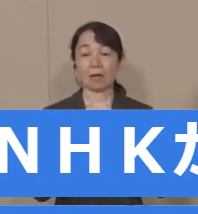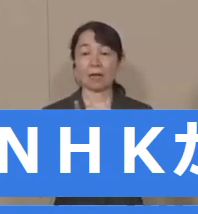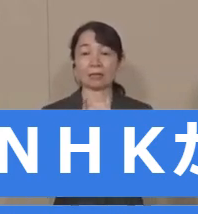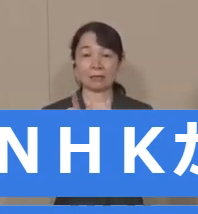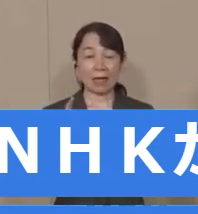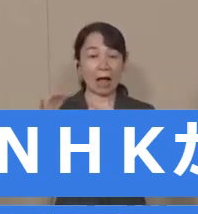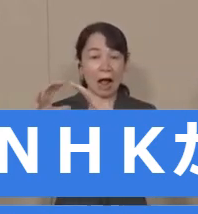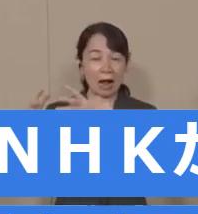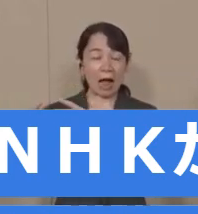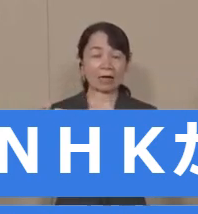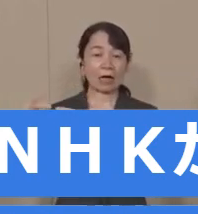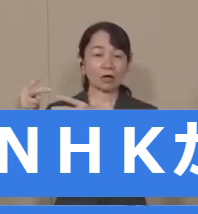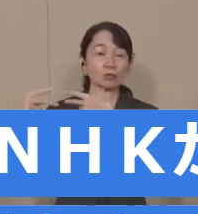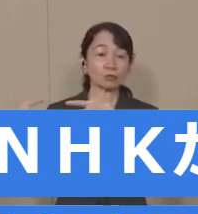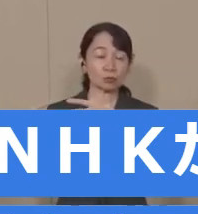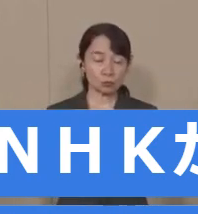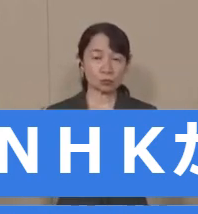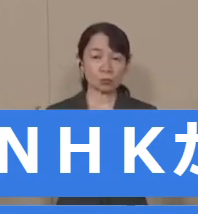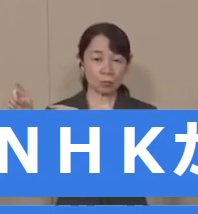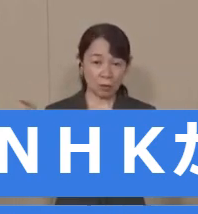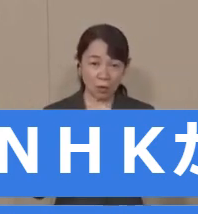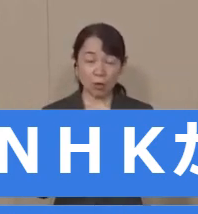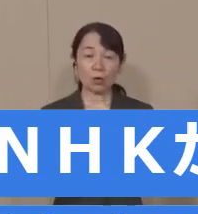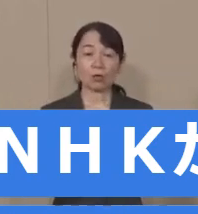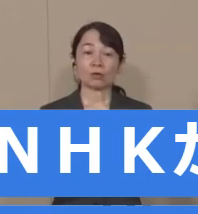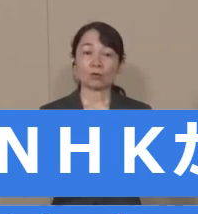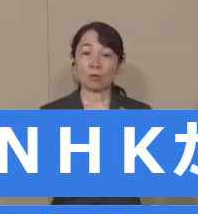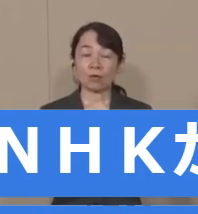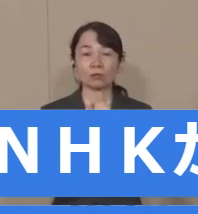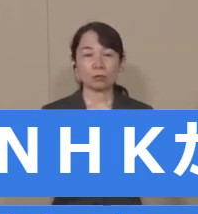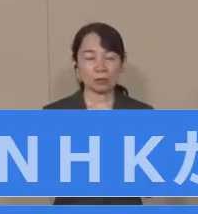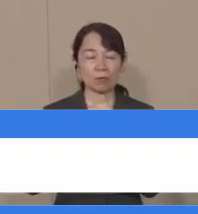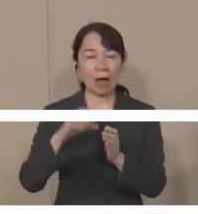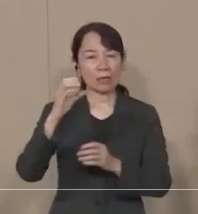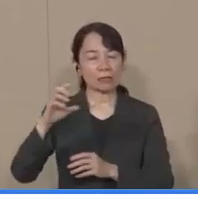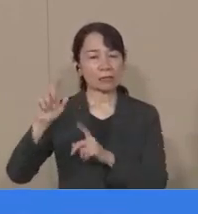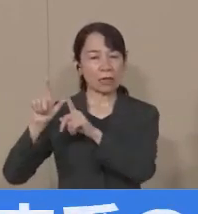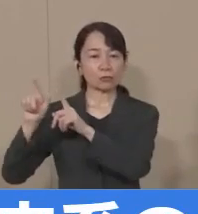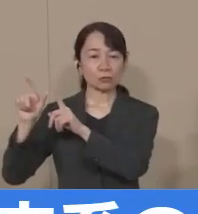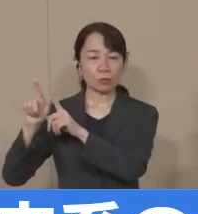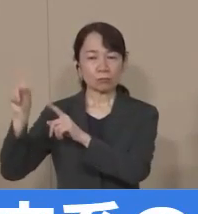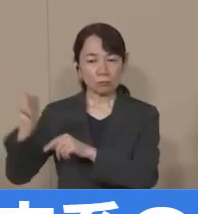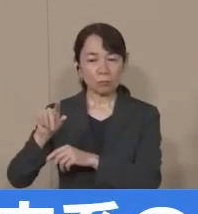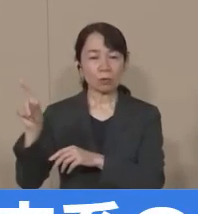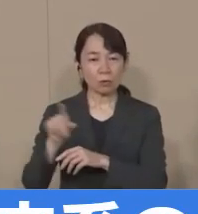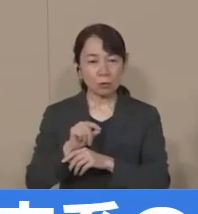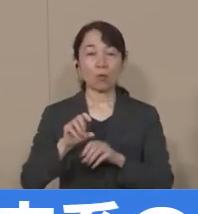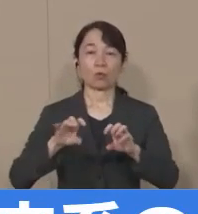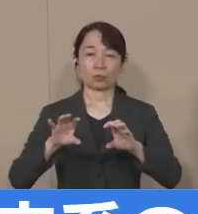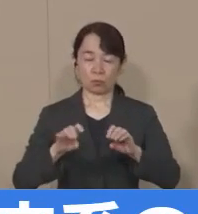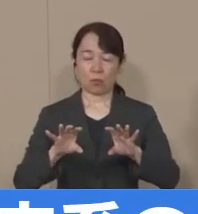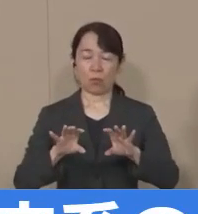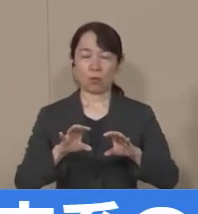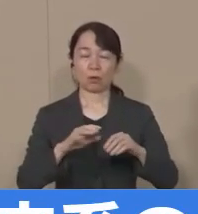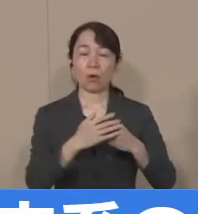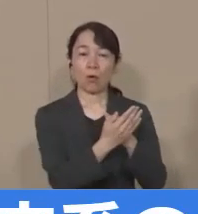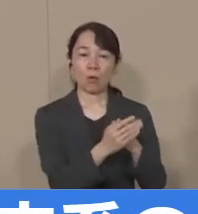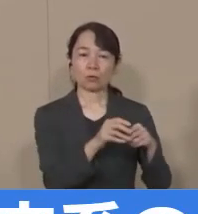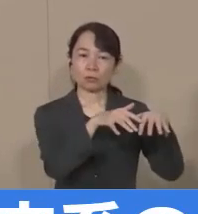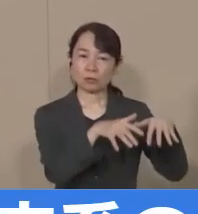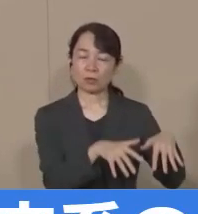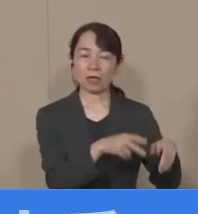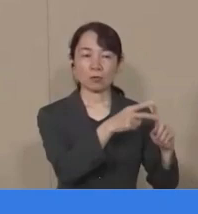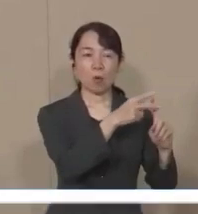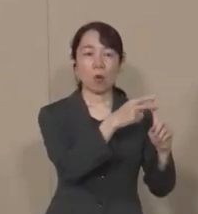紹介するときはなぜかいつもCNNを引用しています保守系のフォックスニュースは一切